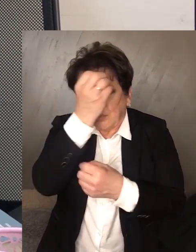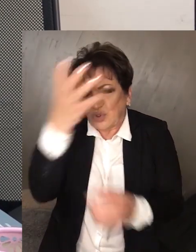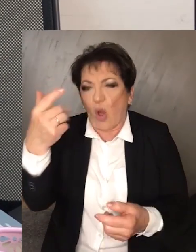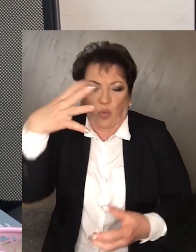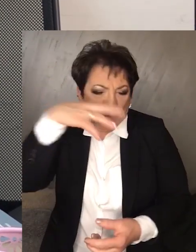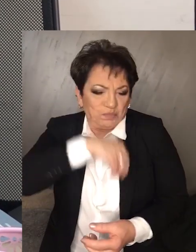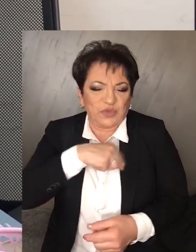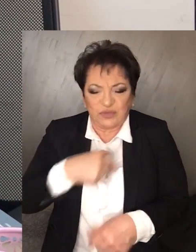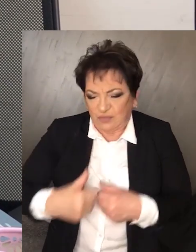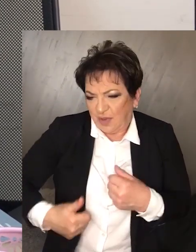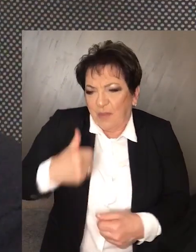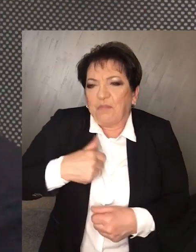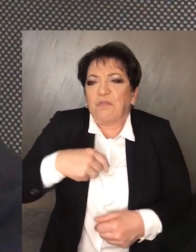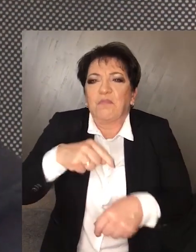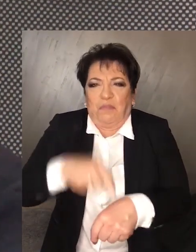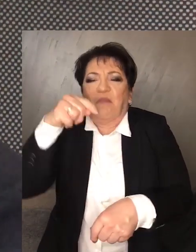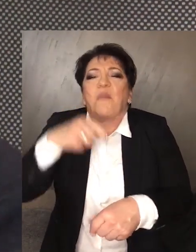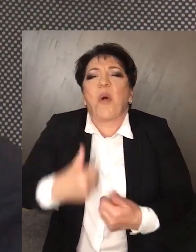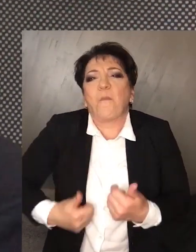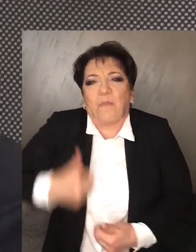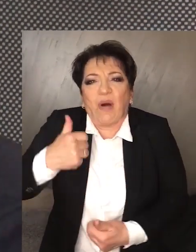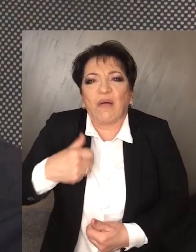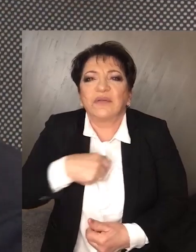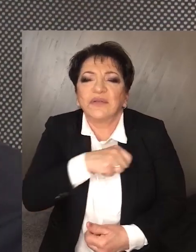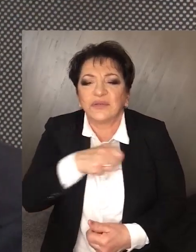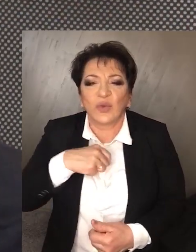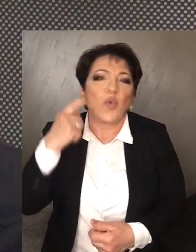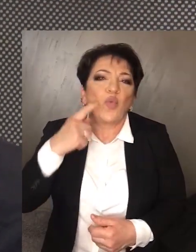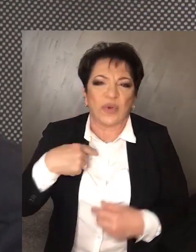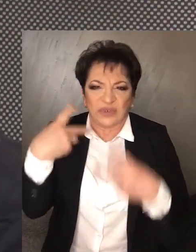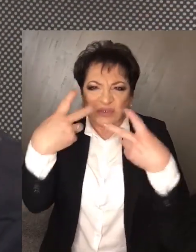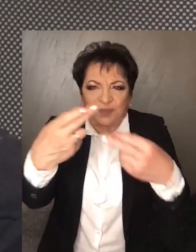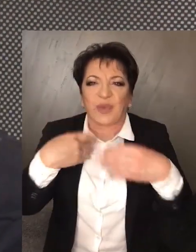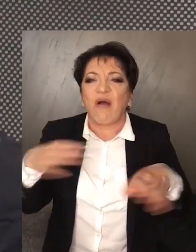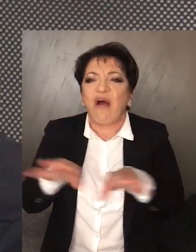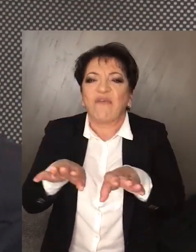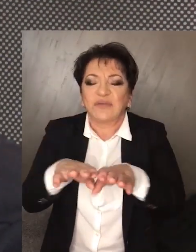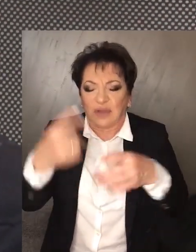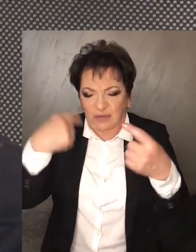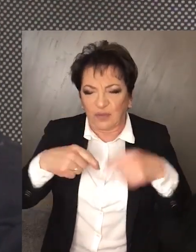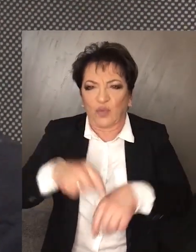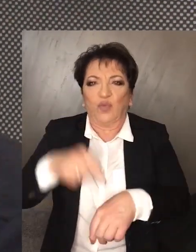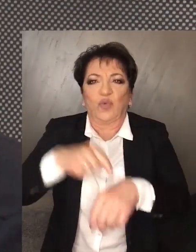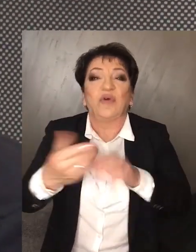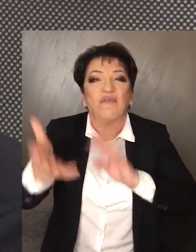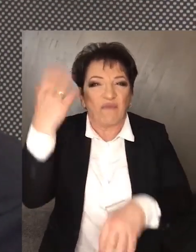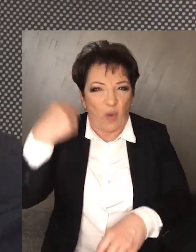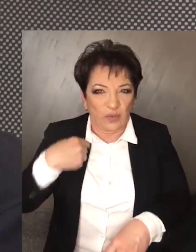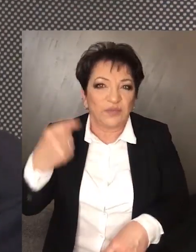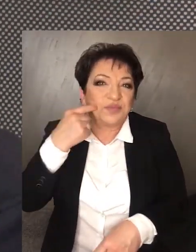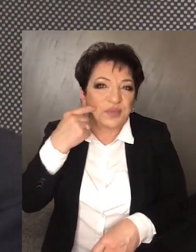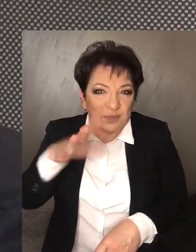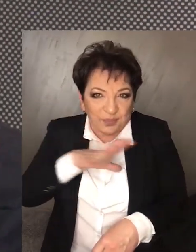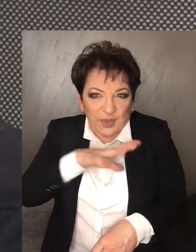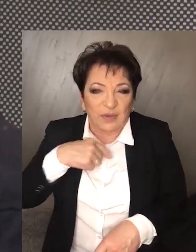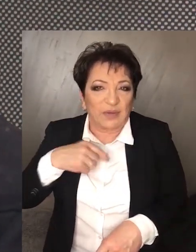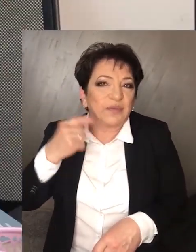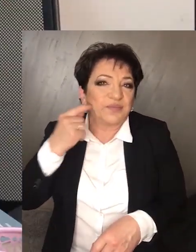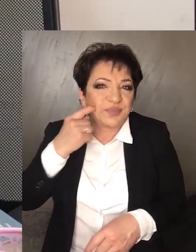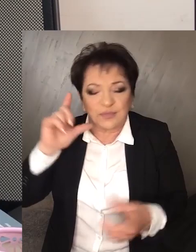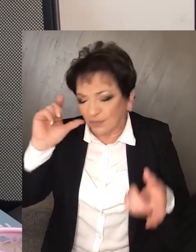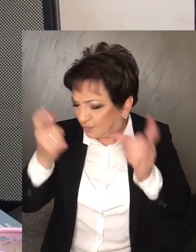սա, հպարտ եմ ես, հպարտ եմ, որ կարող եմ ես հրաշք մշակույթի, հպարտ եմ, որ ես կարող եմ դառնալ իրանցից